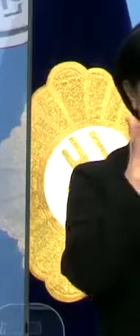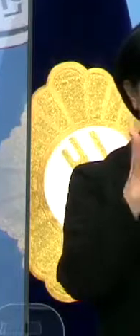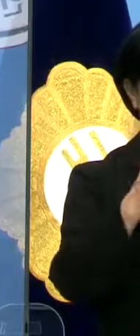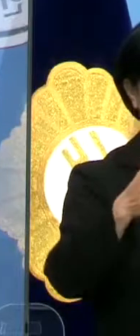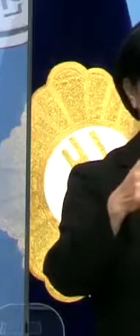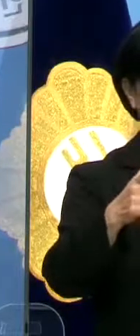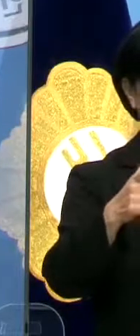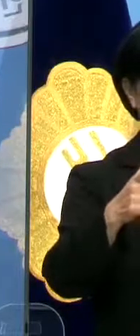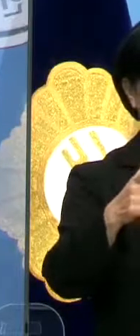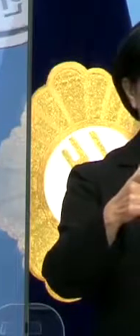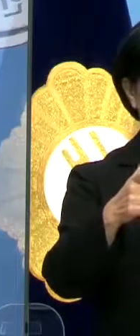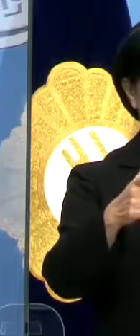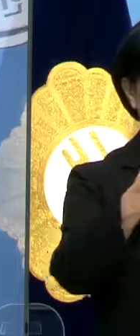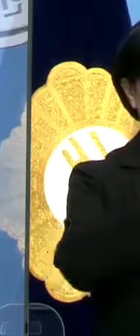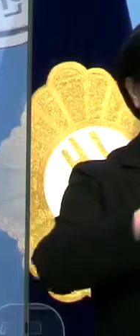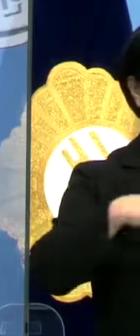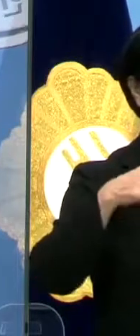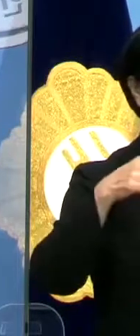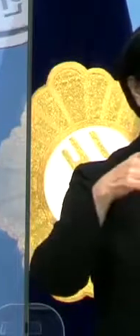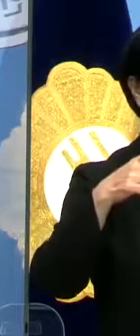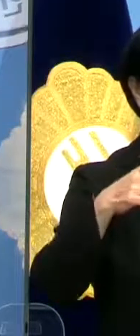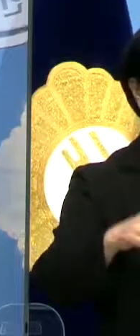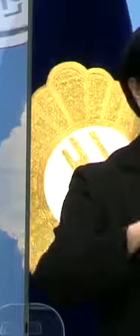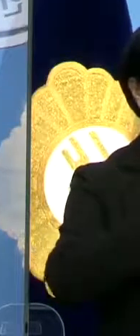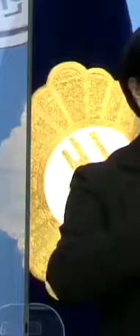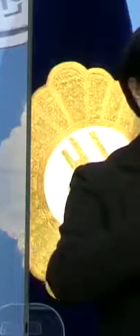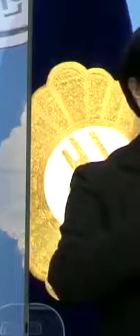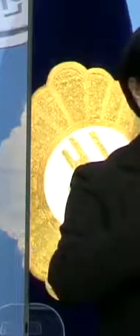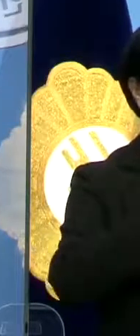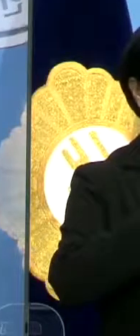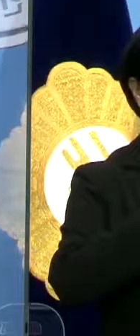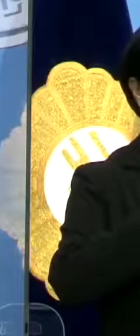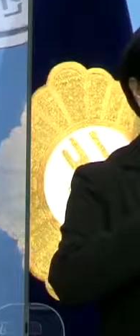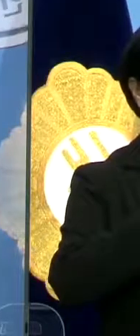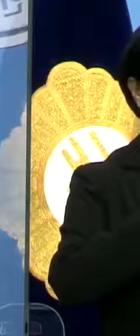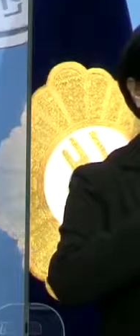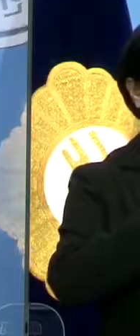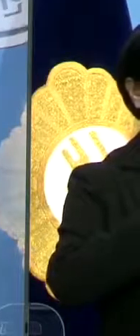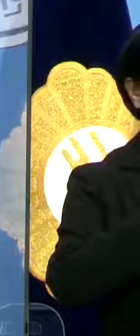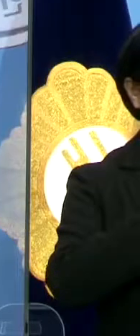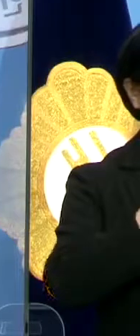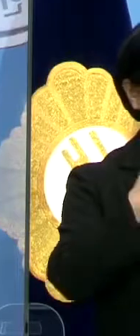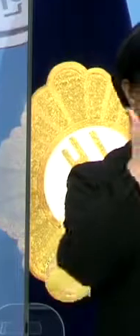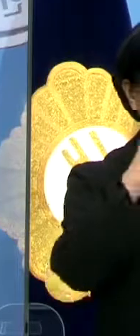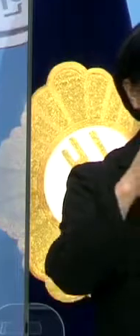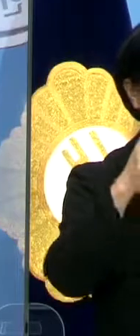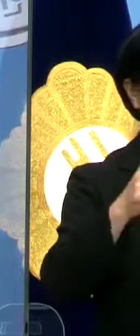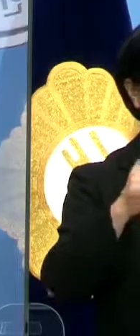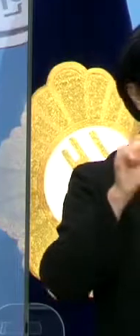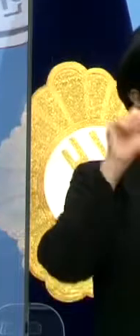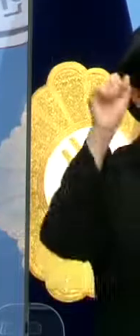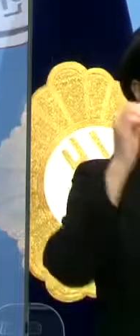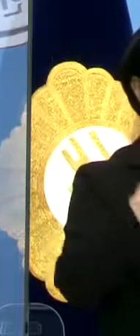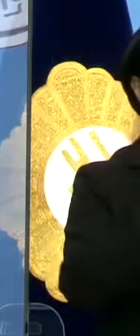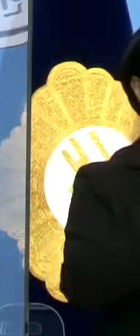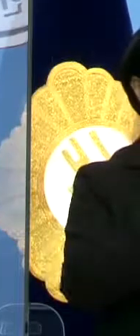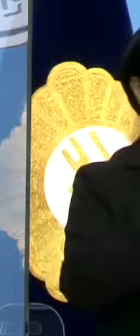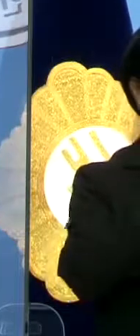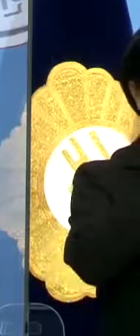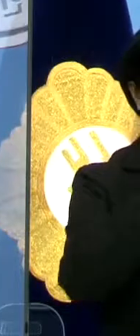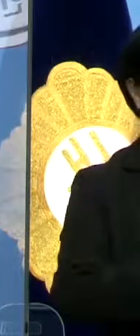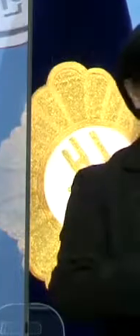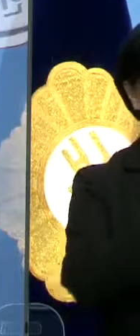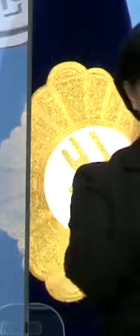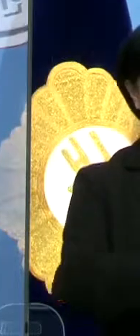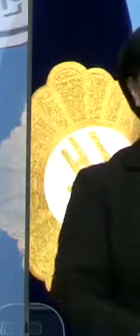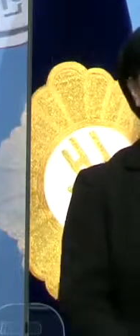용산구청 장 pu 와 관련되서 이제 용상 후에 지금 농성을 지금 꽤 오랫동안